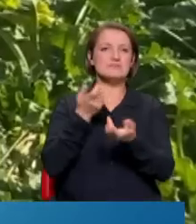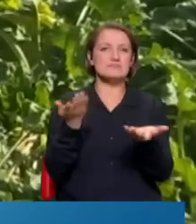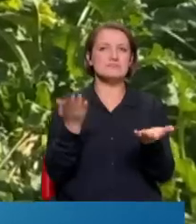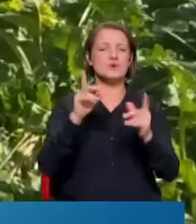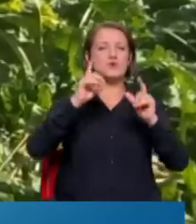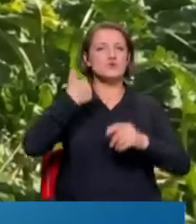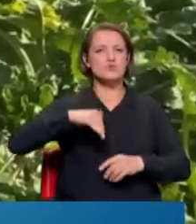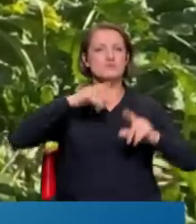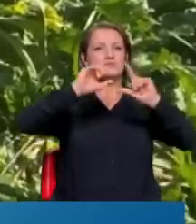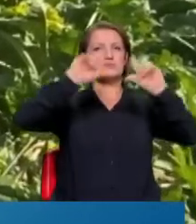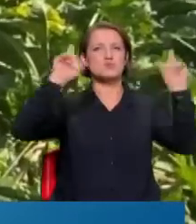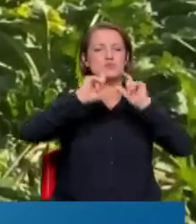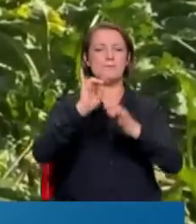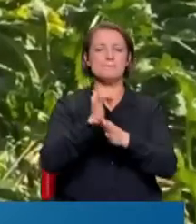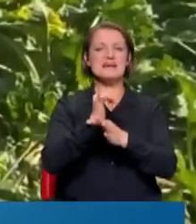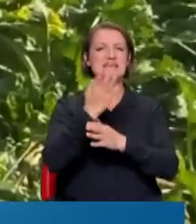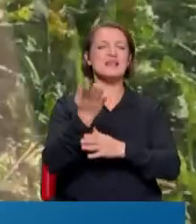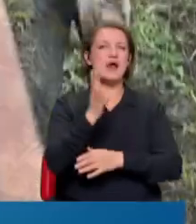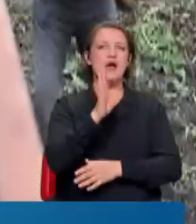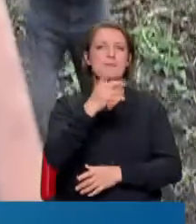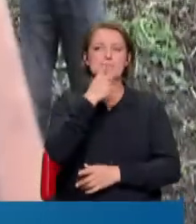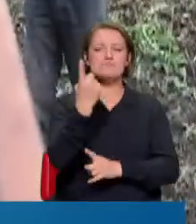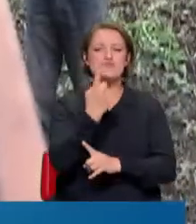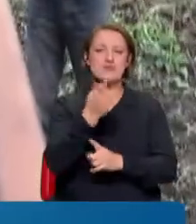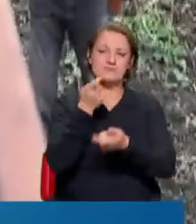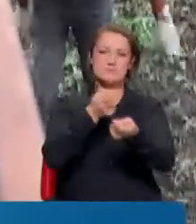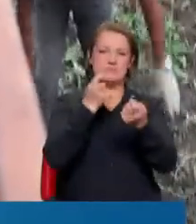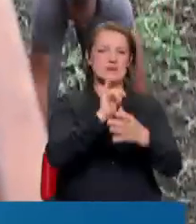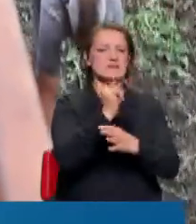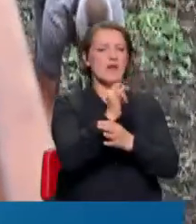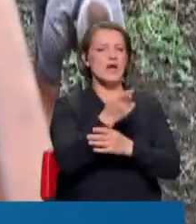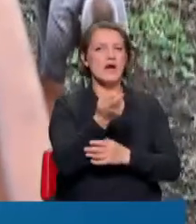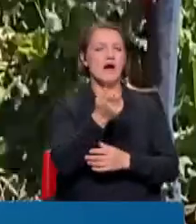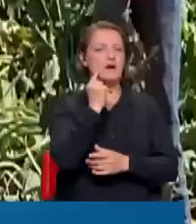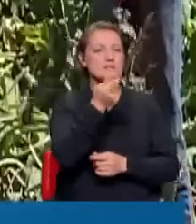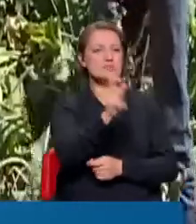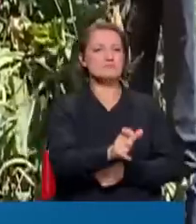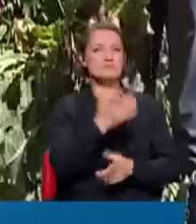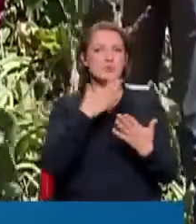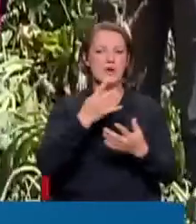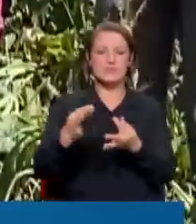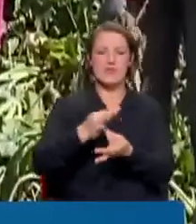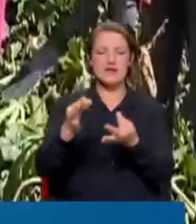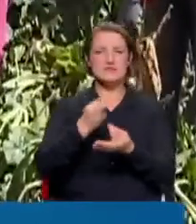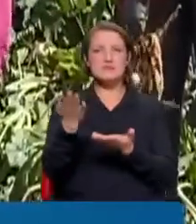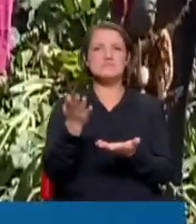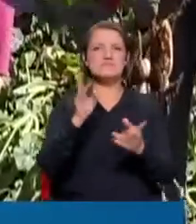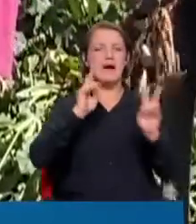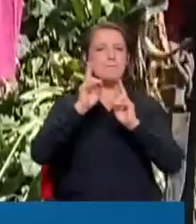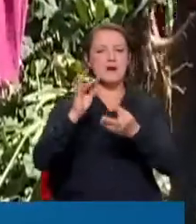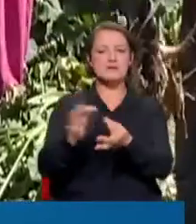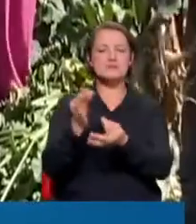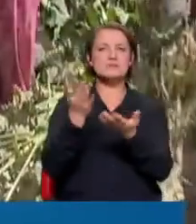tüm kurumlar kuruluşlar meslek sındaki İnsanlar bir şeyler yetiştirirken işte sanayide çırak yok Terci berberde çırak yok